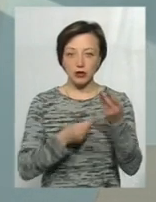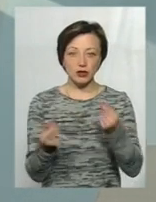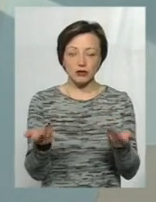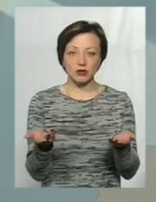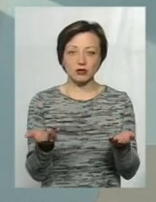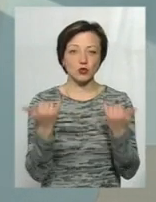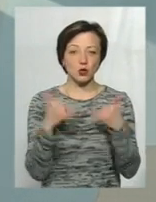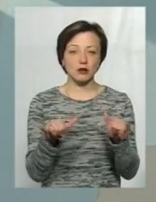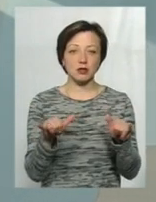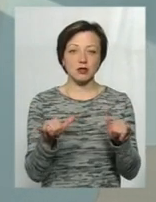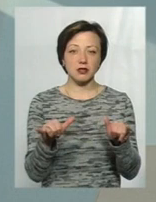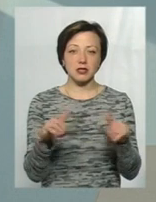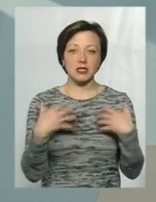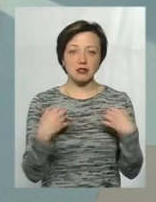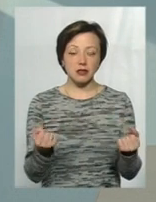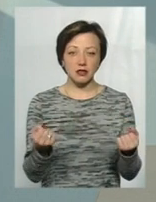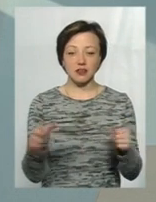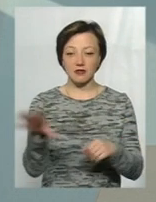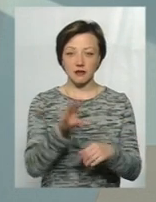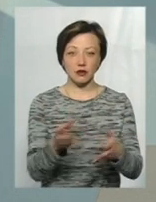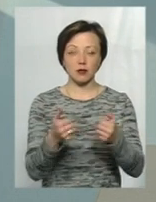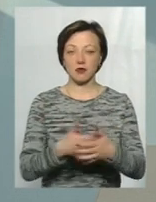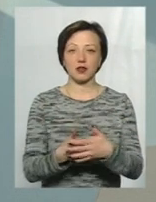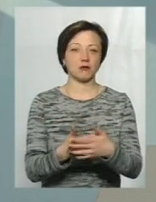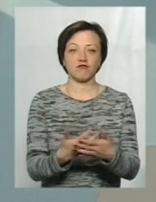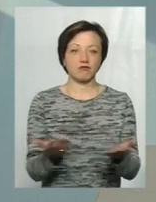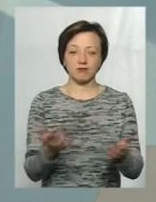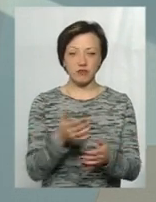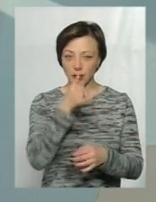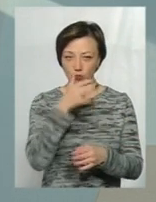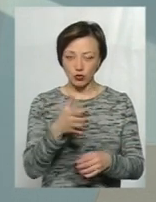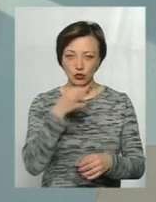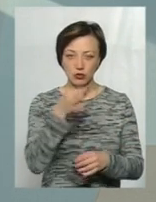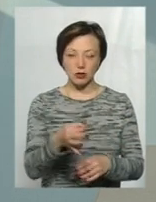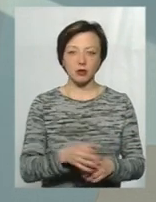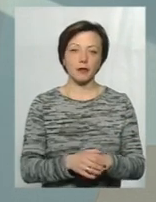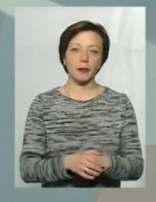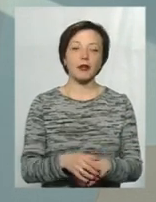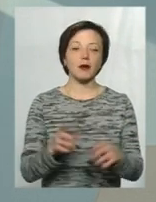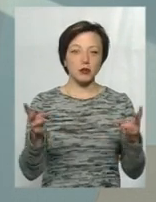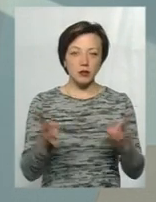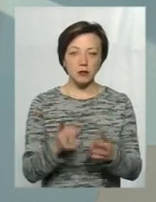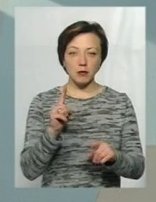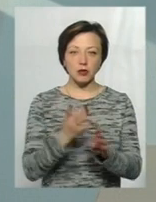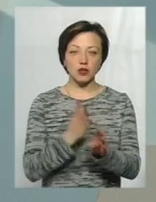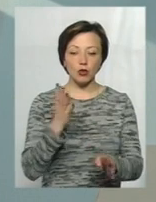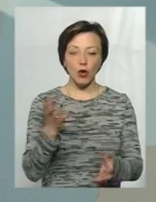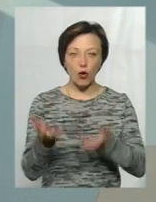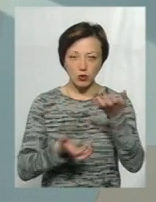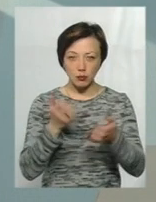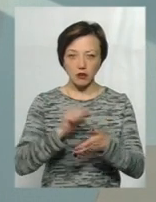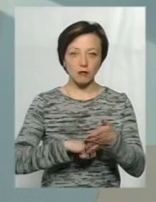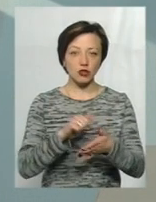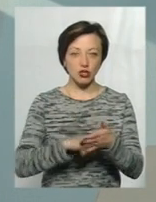якась чудесна ситуація, коли всі отримають вагітність, однозначно ні. Тому потрібно насамперед розібратись в